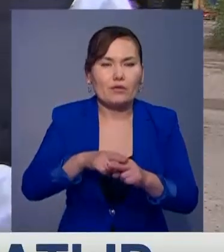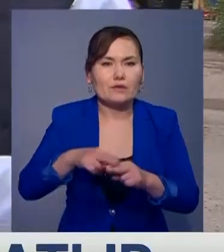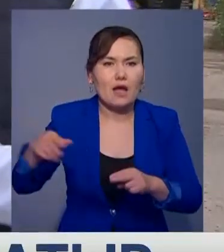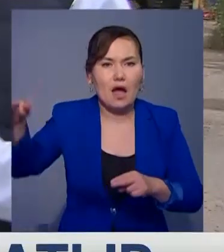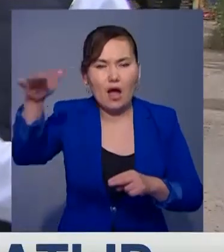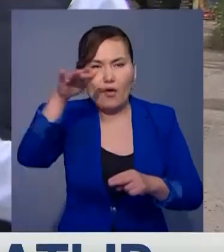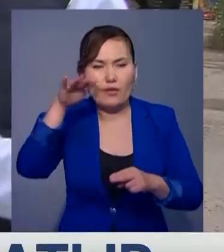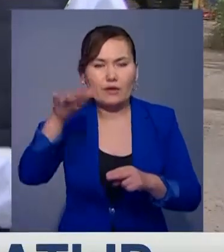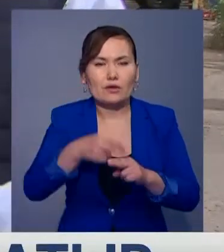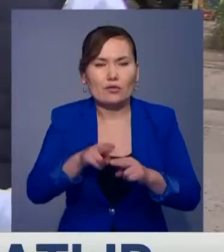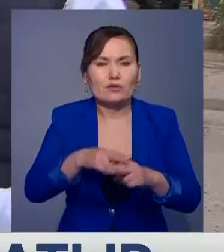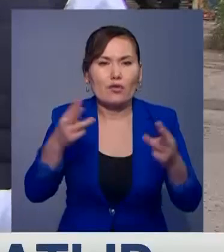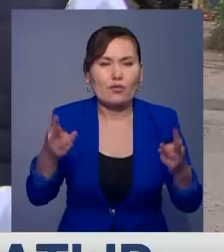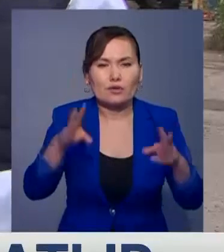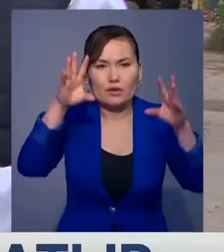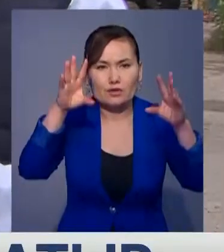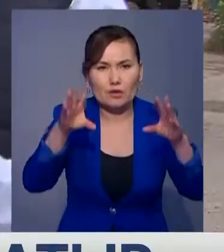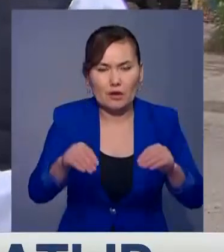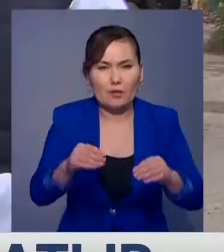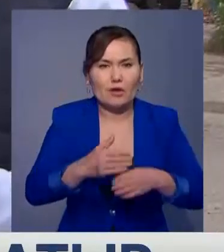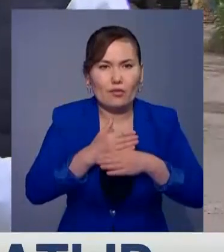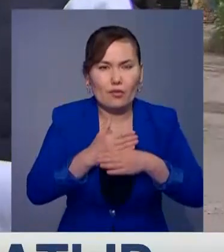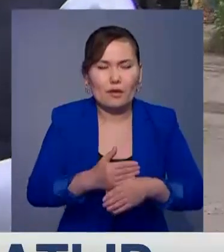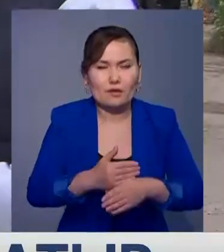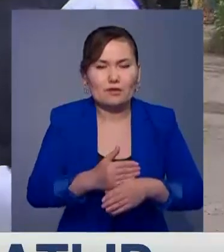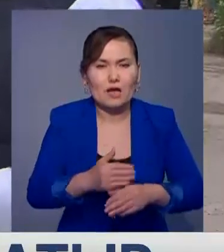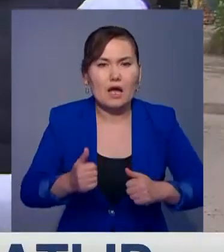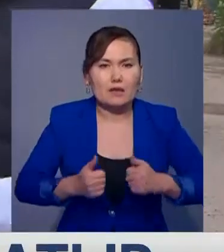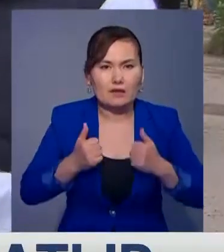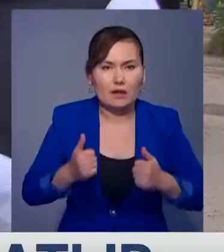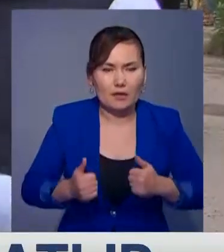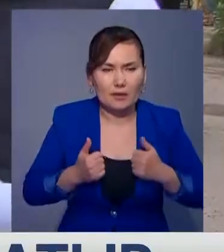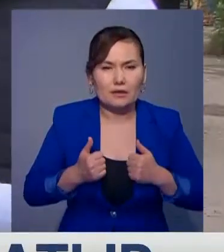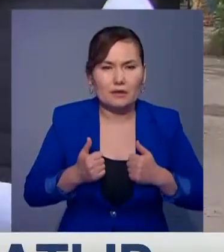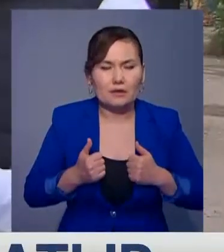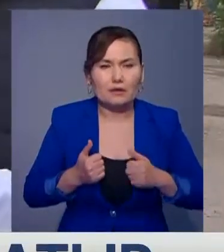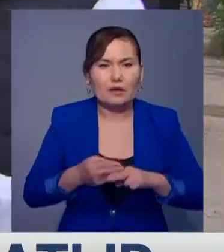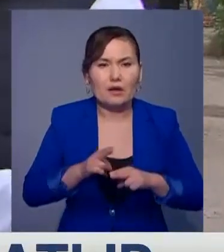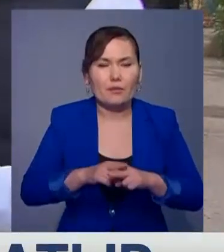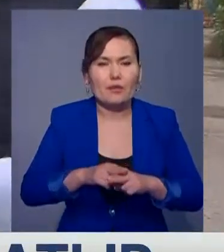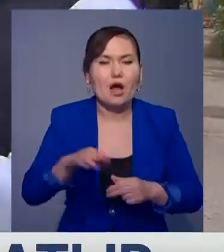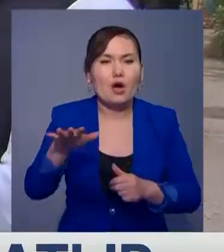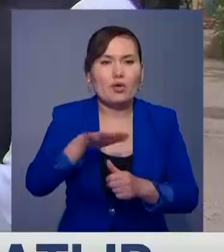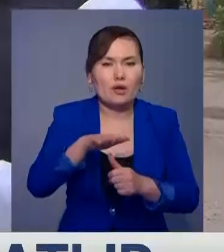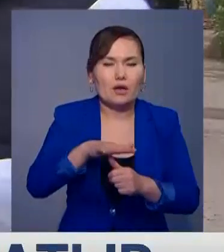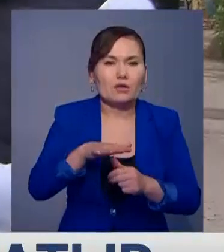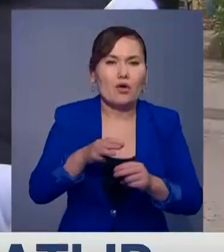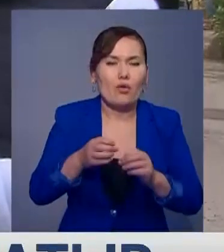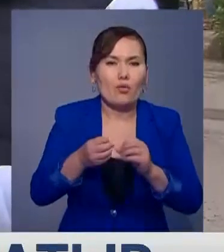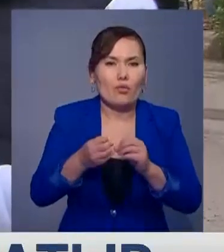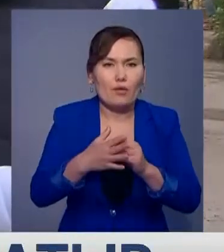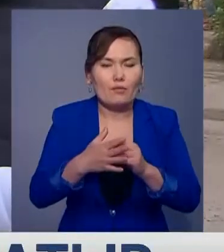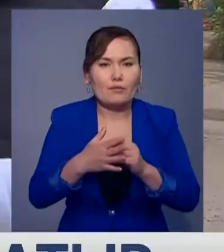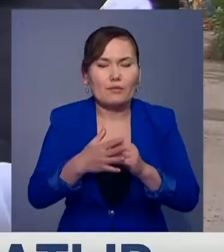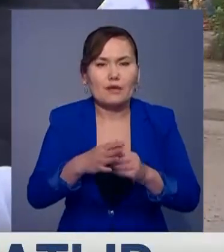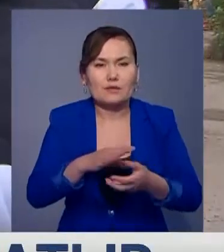осы өртті ауыздықтауға кіріскен. Біздің өзіміздің байқауымызша тікұшақтардың бұл 15-ші